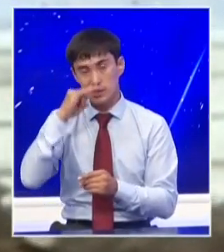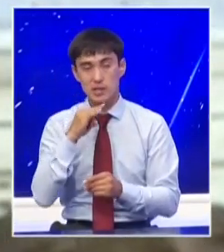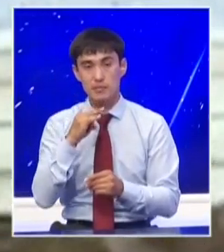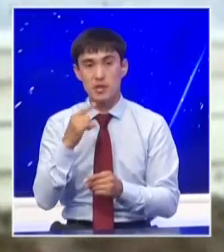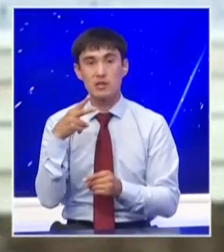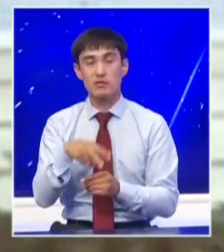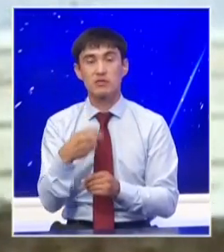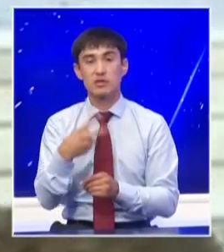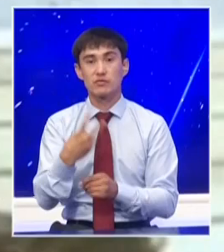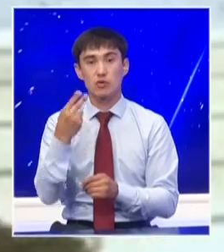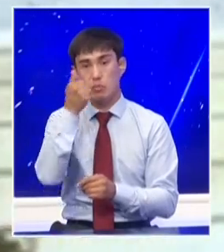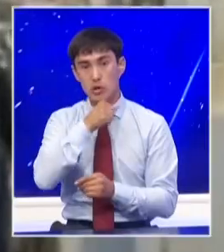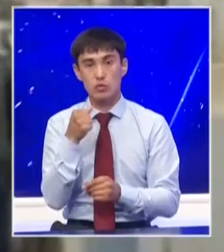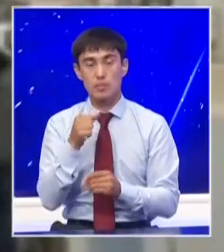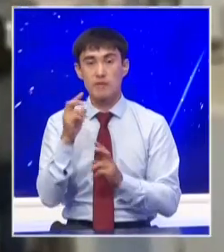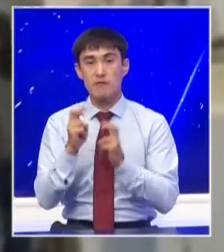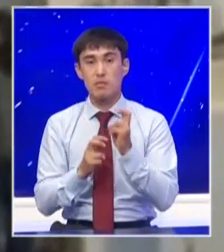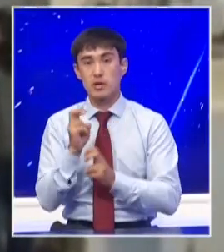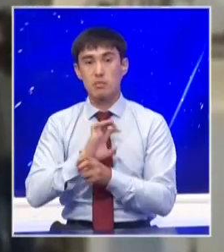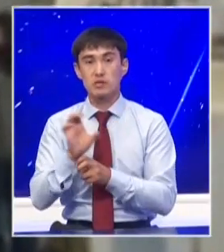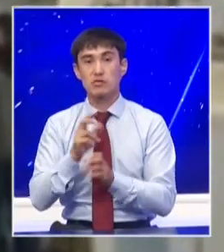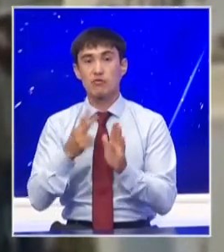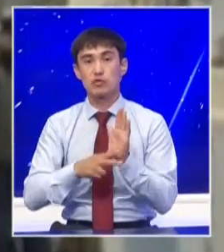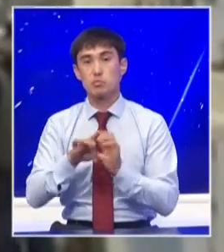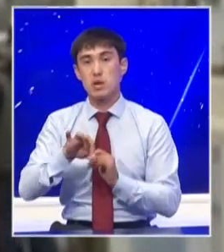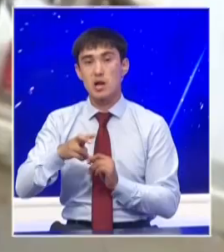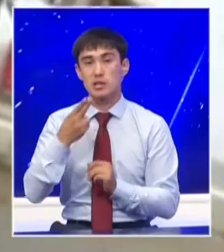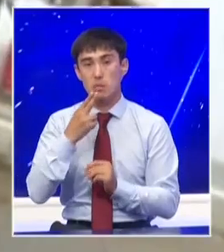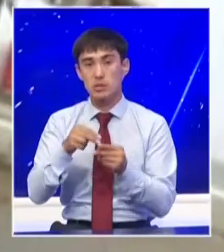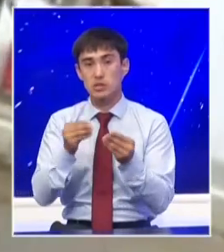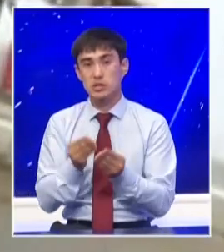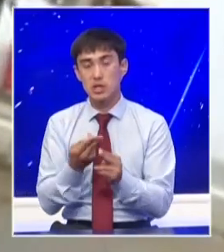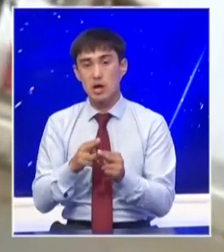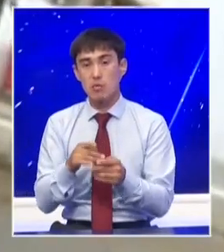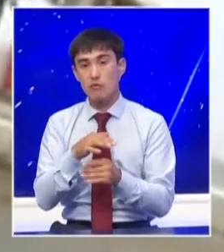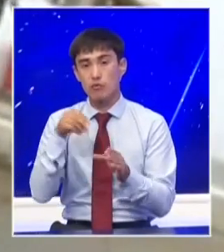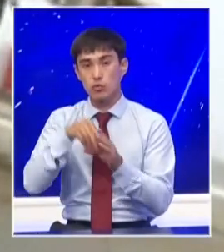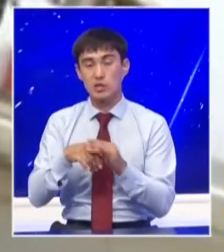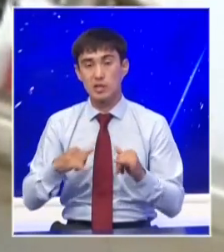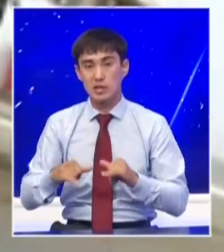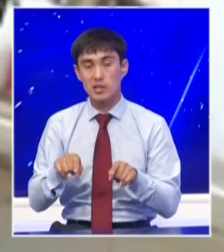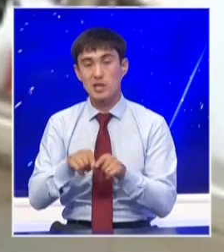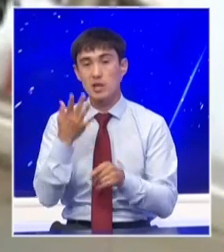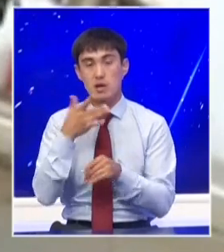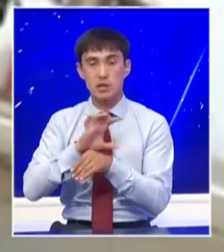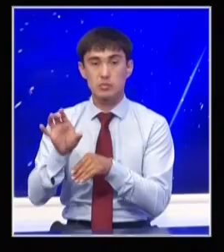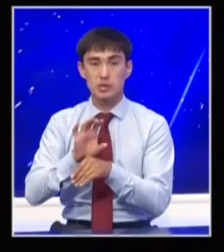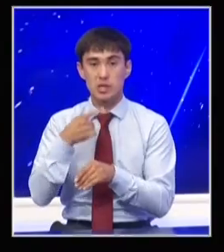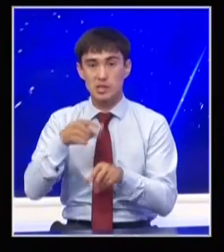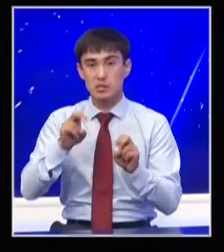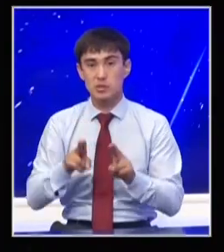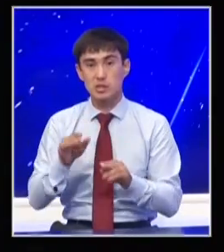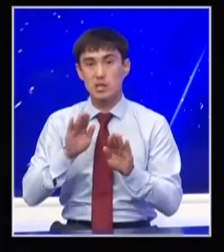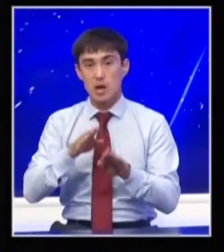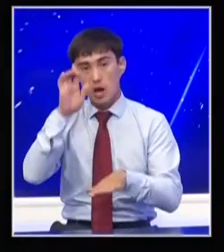В 2022 году фабрика произвела более 8 миллиардов табачных изделий, как для внутреннего рынка, так и на экспорт, резюмировал